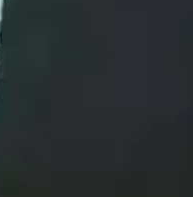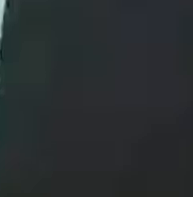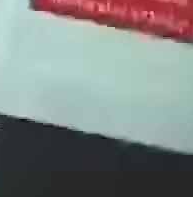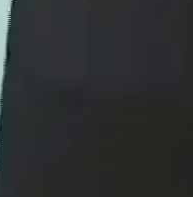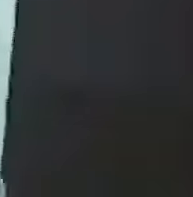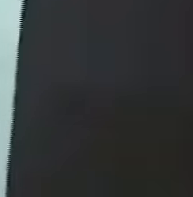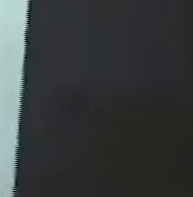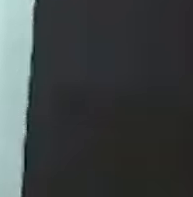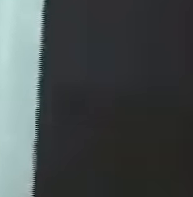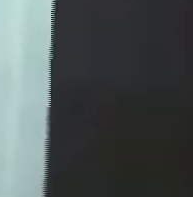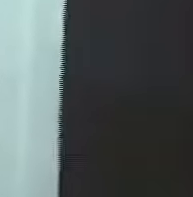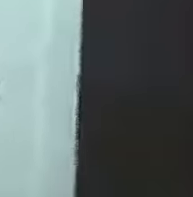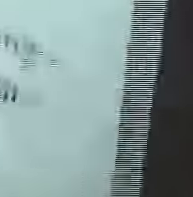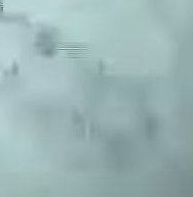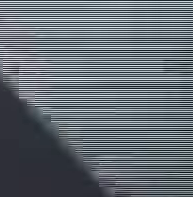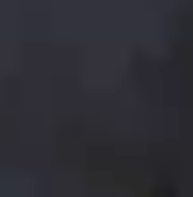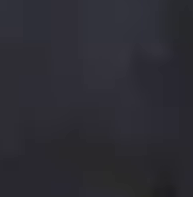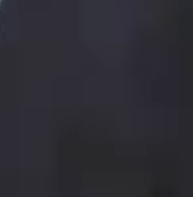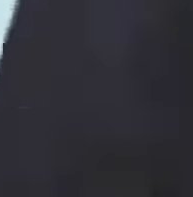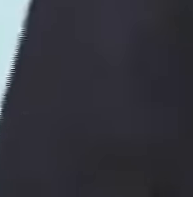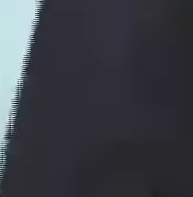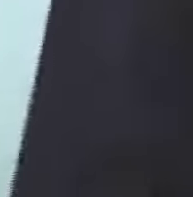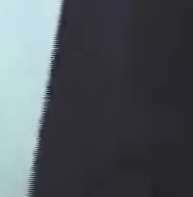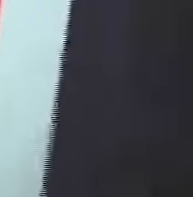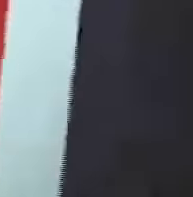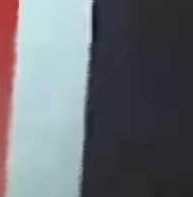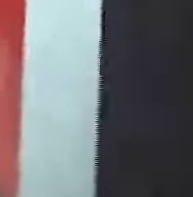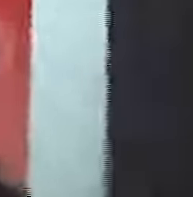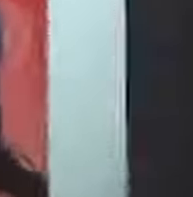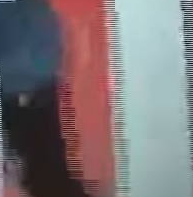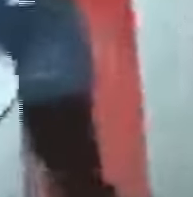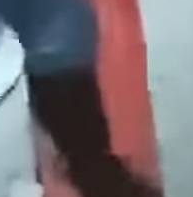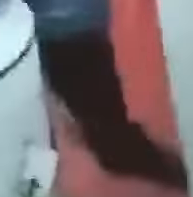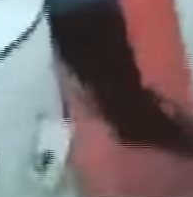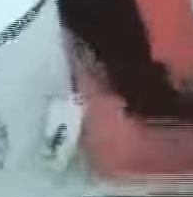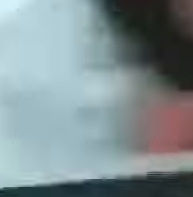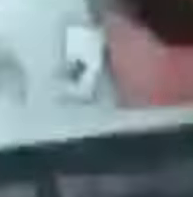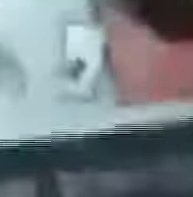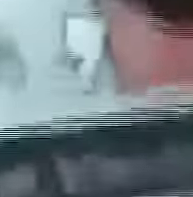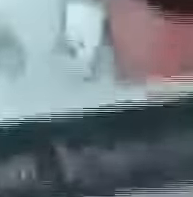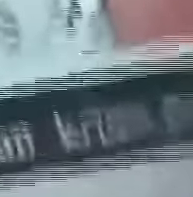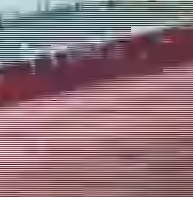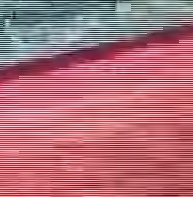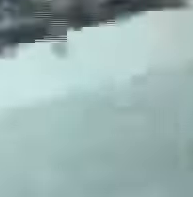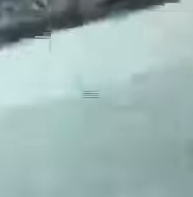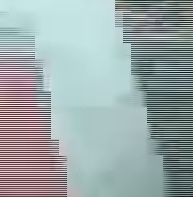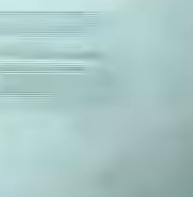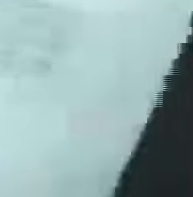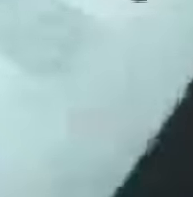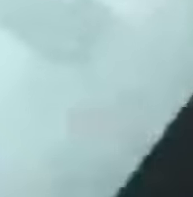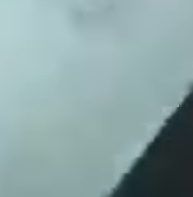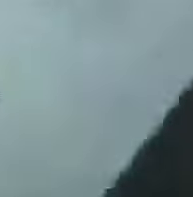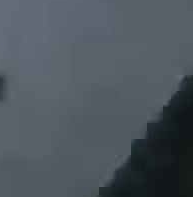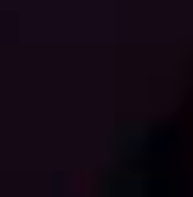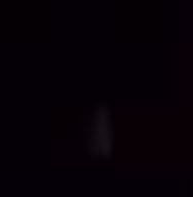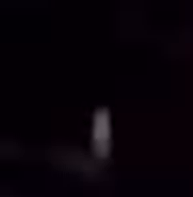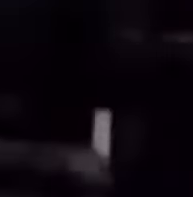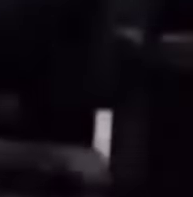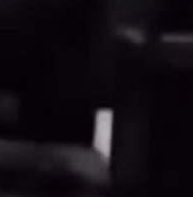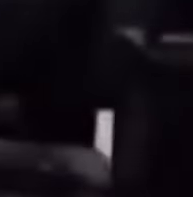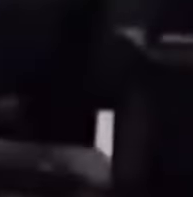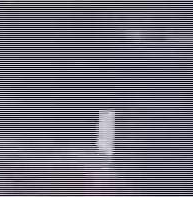korupsi, dan pengangguran. Ketidakpedulian masyarakat membawa dampak jangka panjang yang dapat dirasakan oleh semua